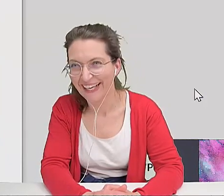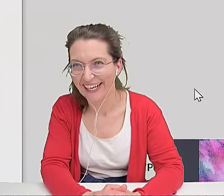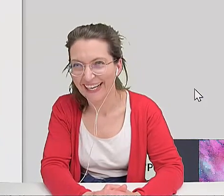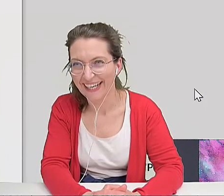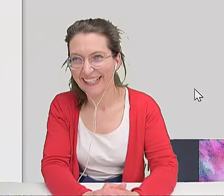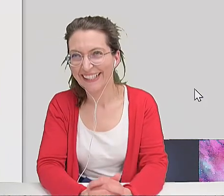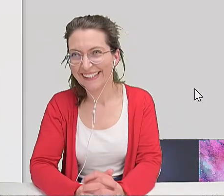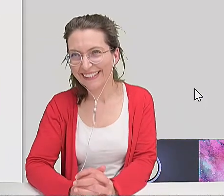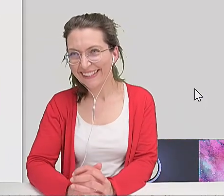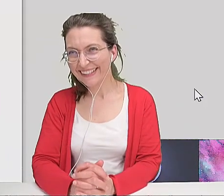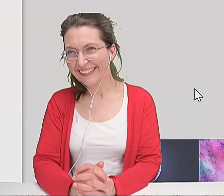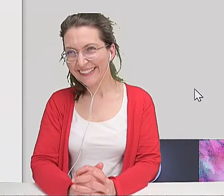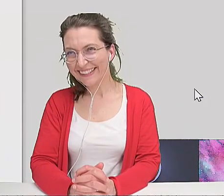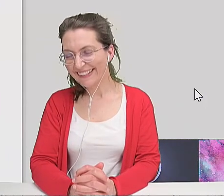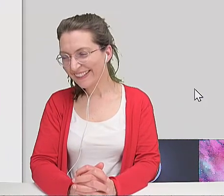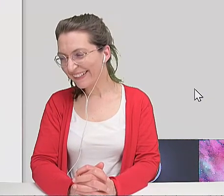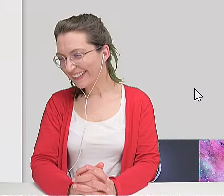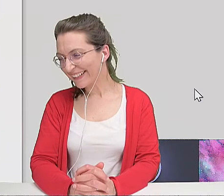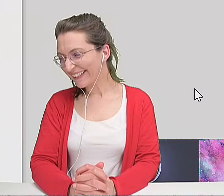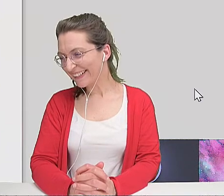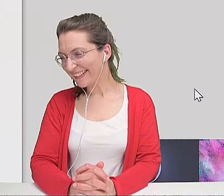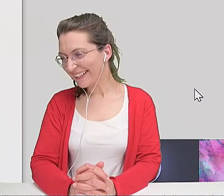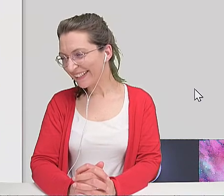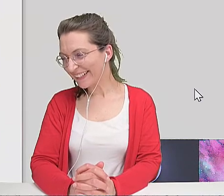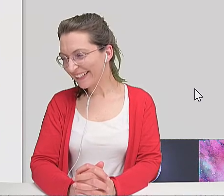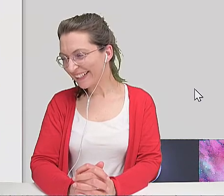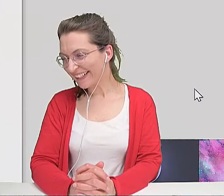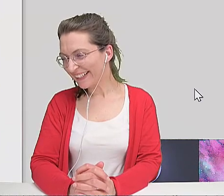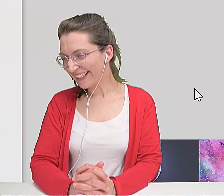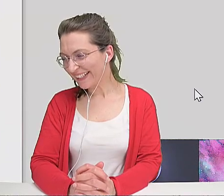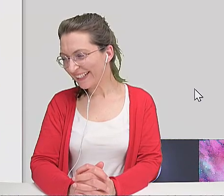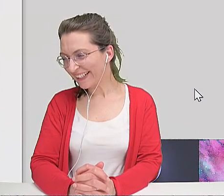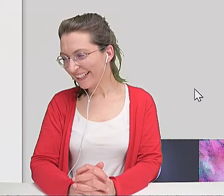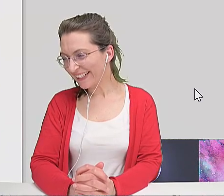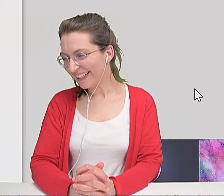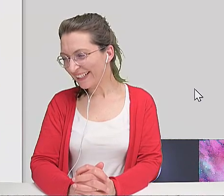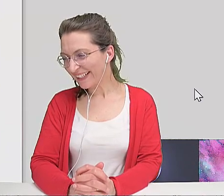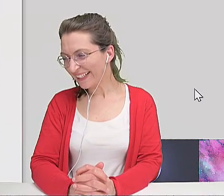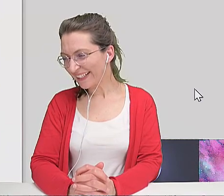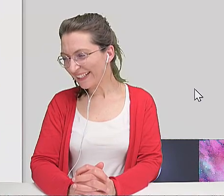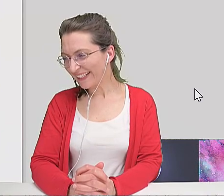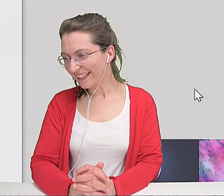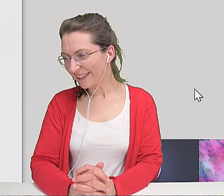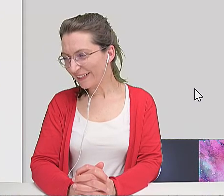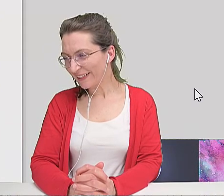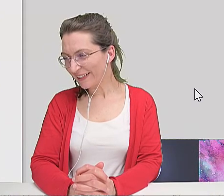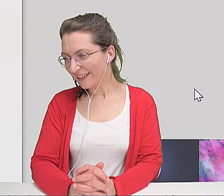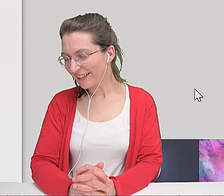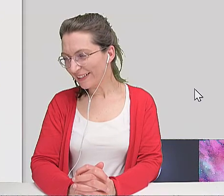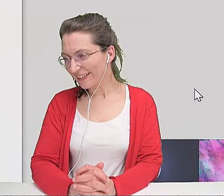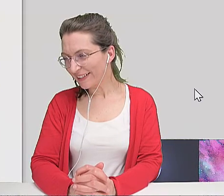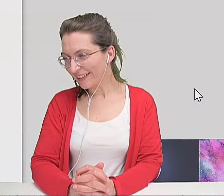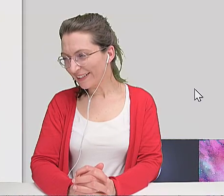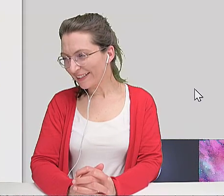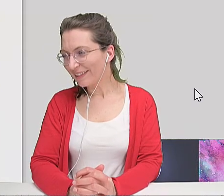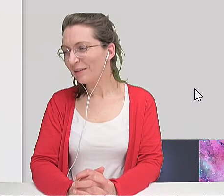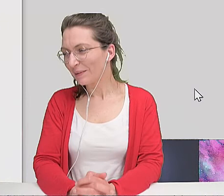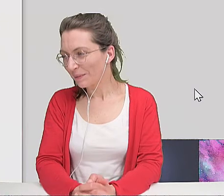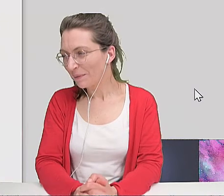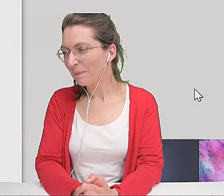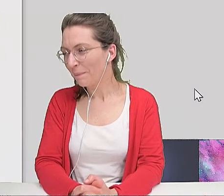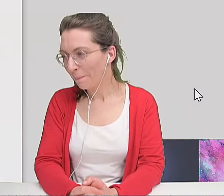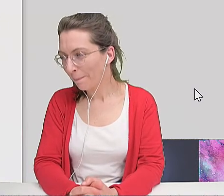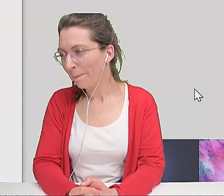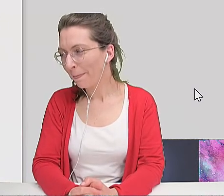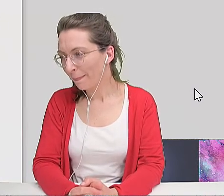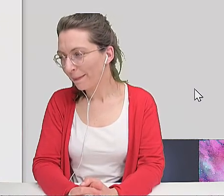geht hier, obwohl man kann mal sagen, ich lerne hier so eine Sprache, das heißt, irgendwie muss ich mich mit den Details, wie wird